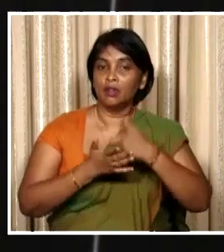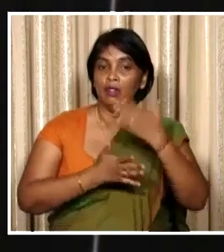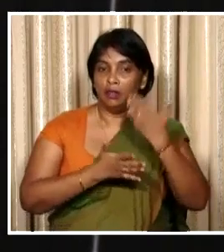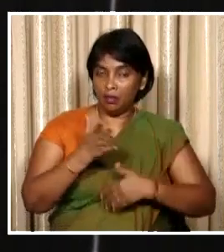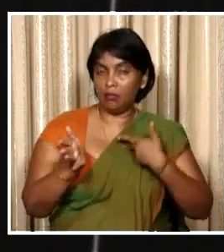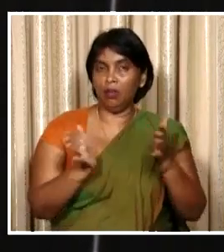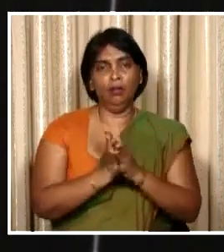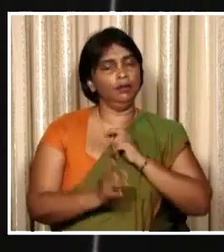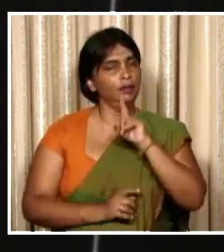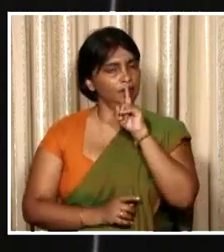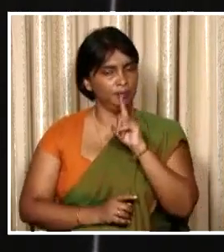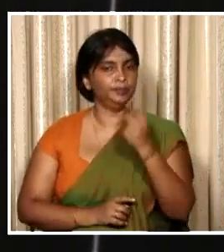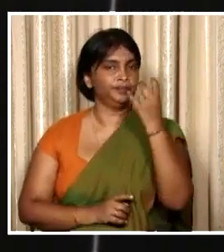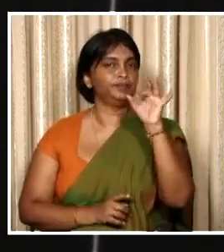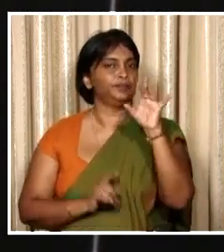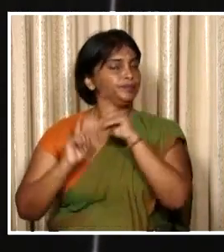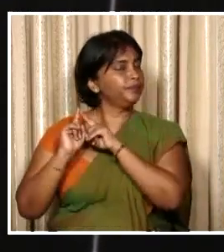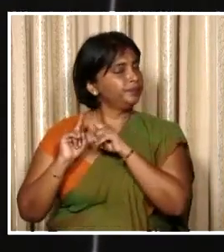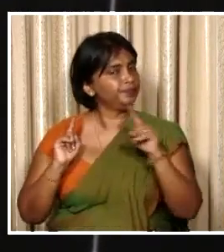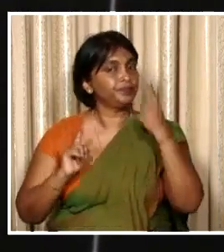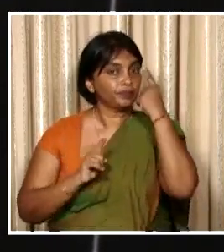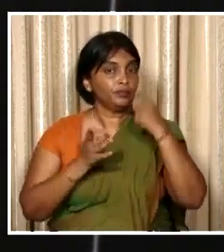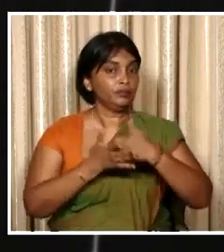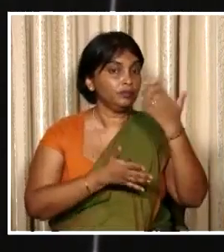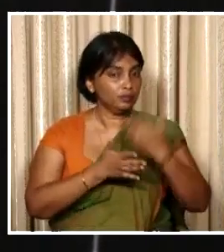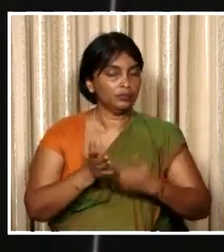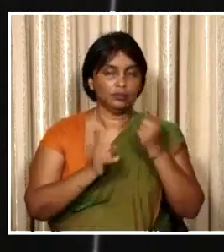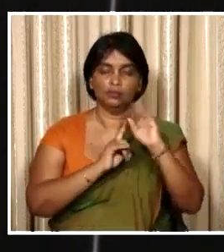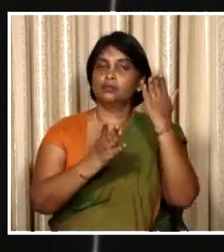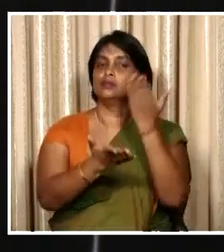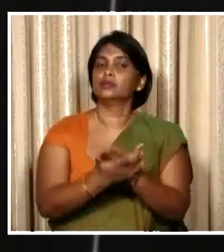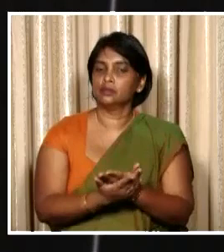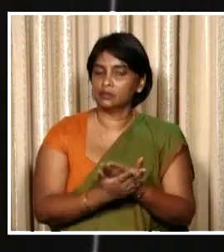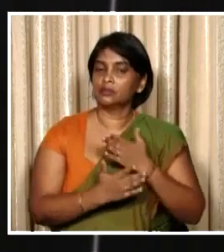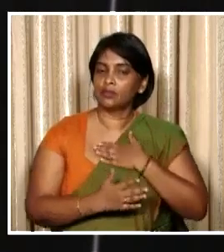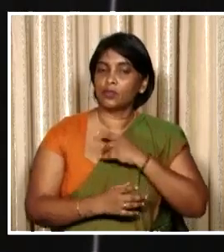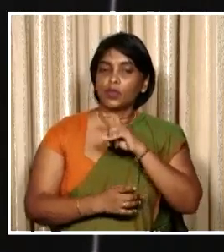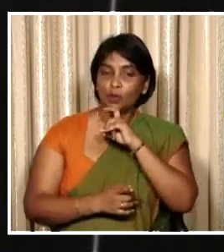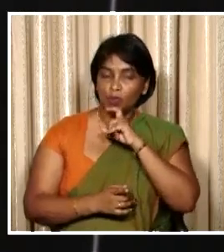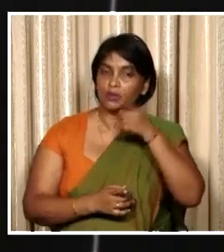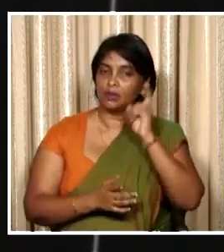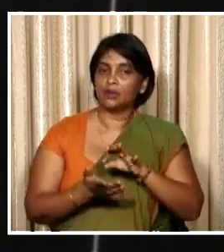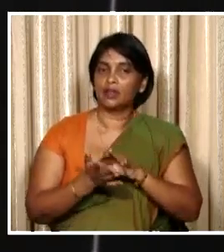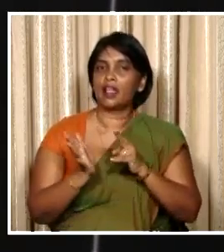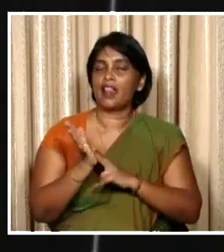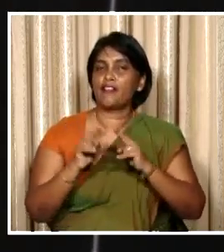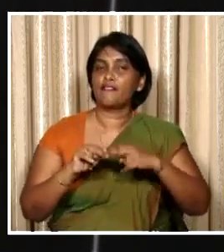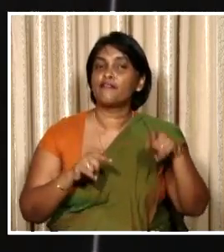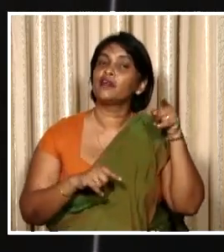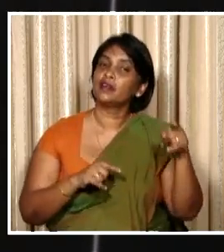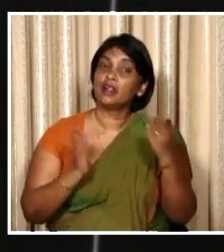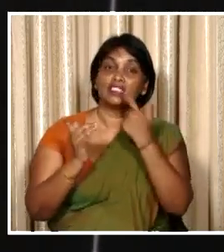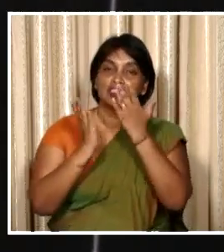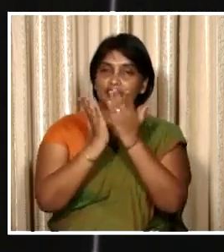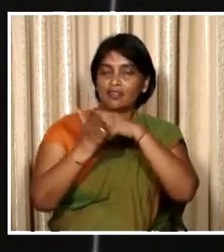වාර්තාවත් එක තමයි මම කිව්වේ. 2015 ඉඳලා බුද්ධ්‍යංශ වාර්තාව මම සභාගත කරා. මම අධිකරණයේ තීන්දුව. නලින් ප්‍රනාන්දු කතා කරන්නේ